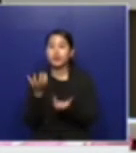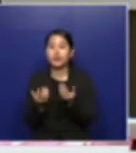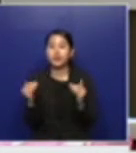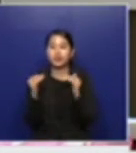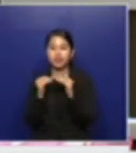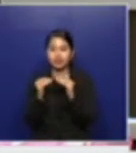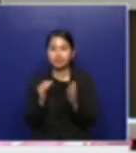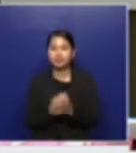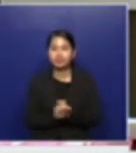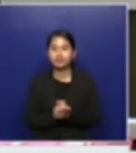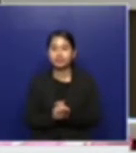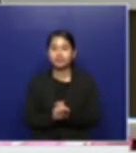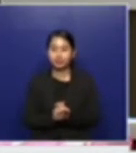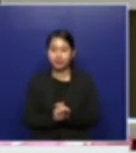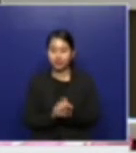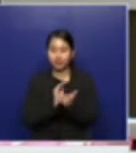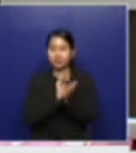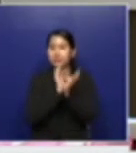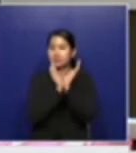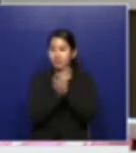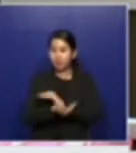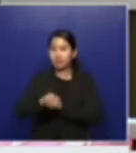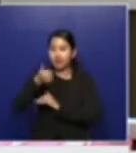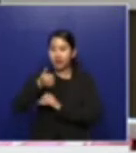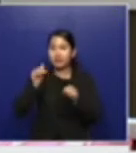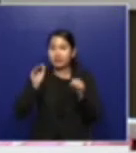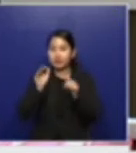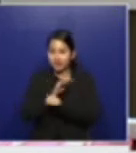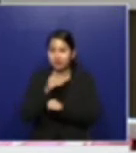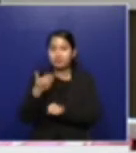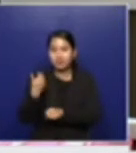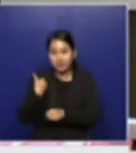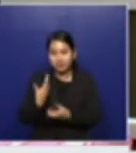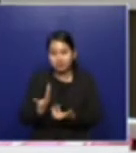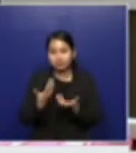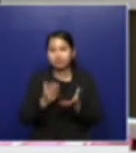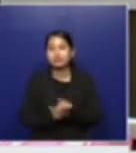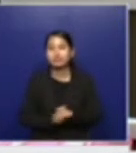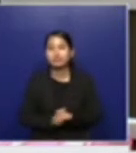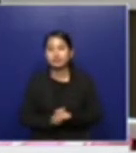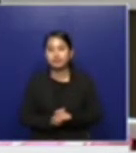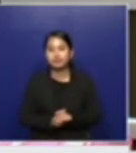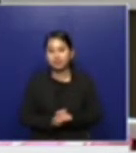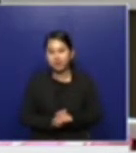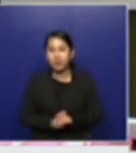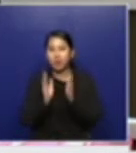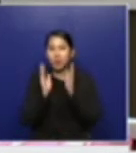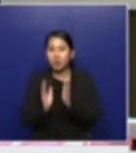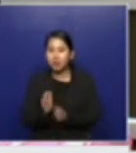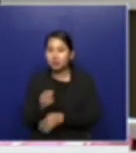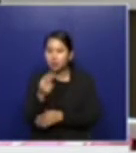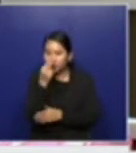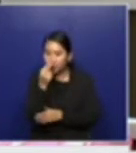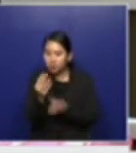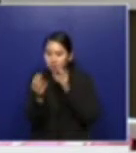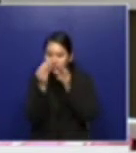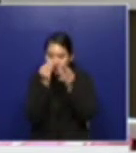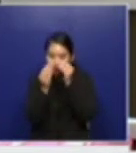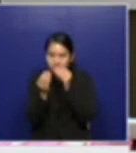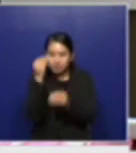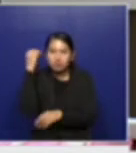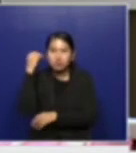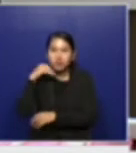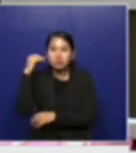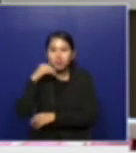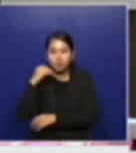มปฏิรูปได้สมบูรณ์แบบหรือไม่ผมเชื่อว่าคนมันดูสื่อทุกวันมันเห็นทุกวันว่า